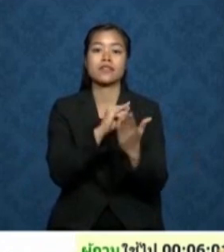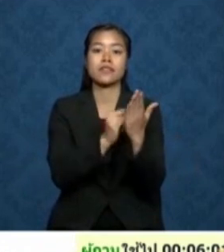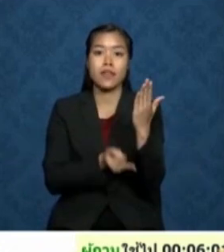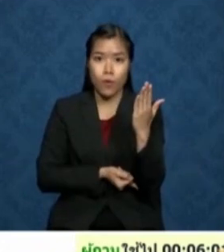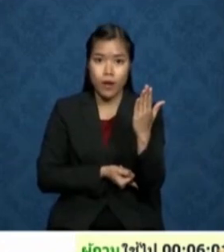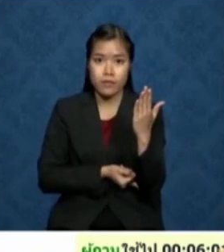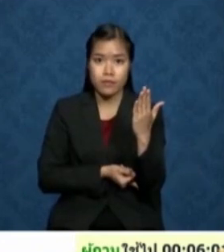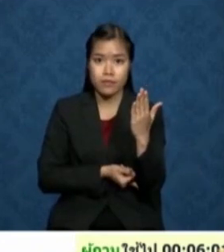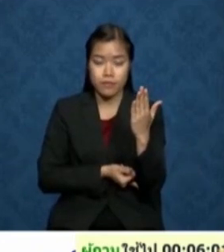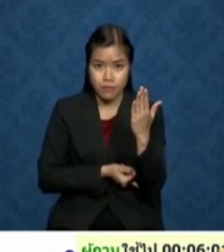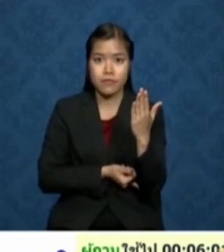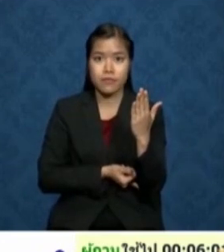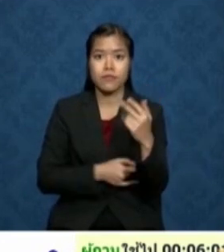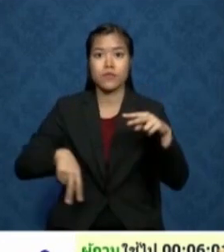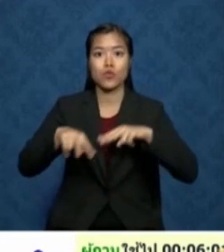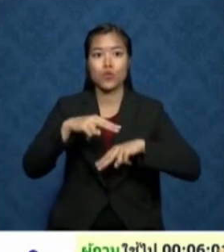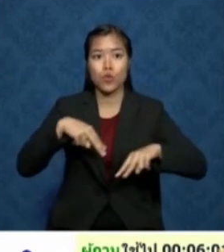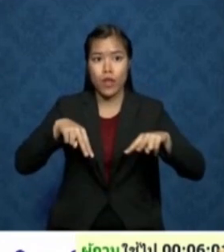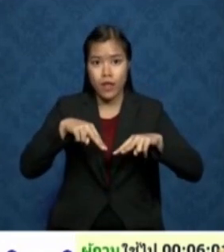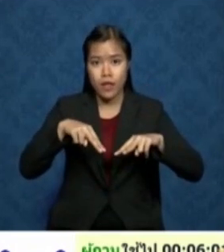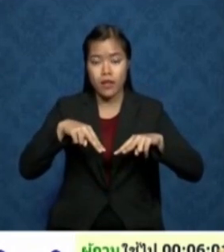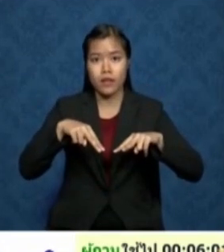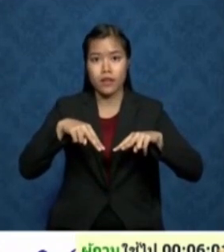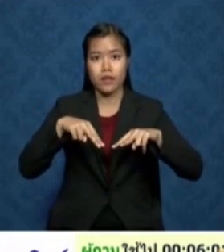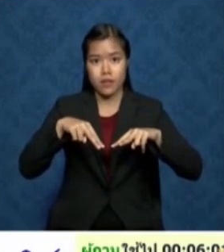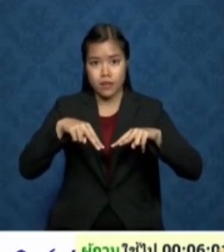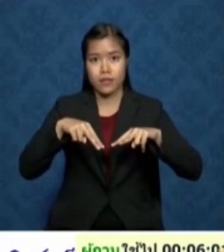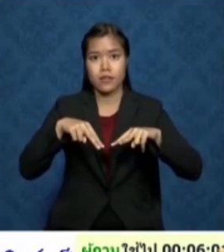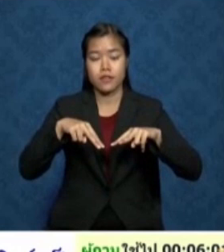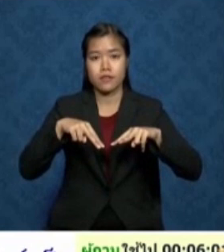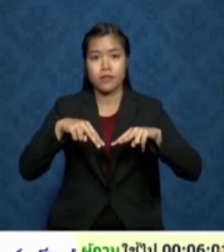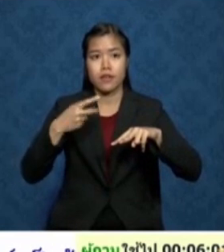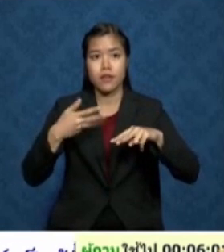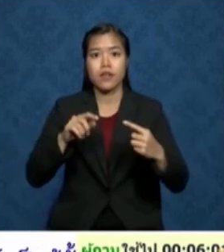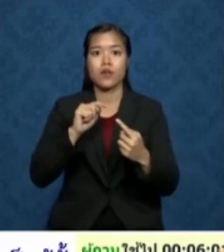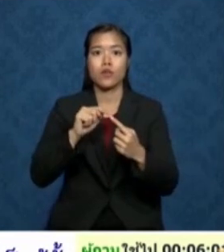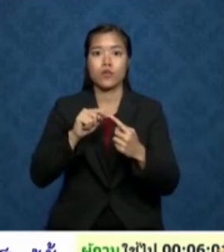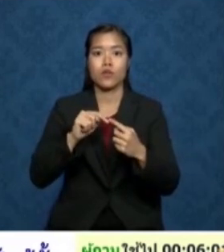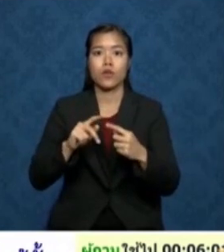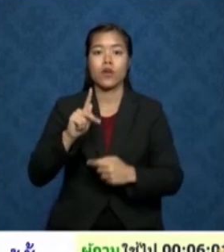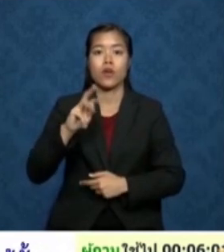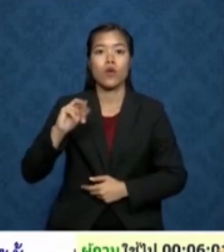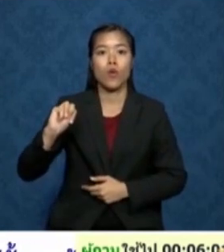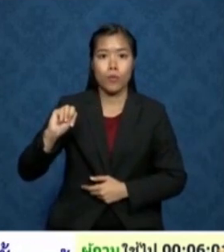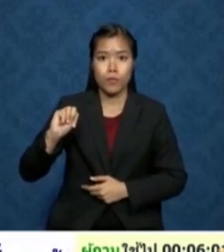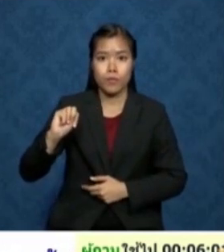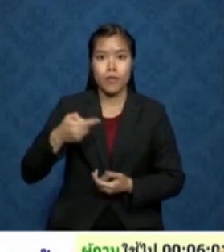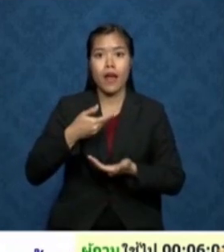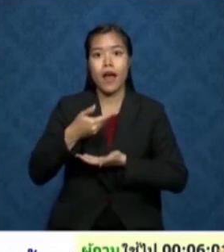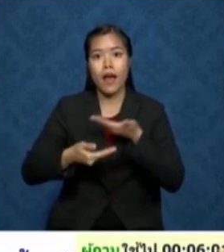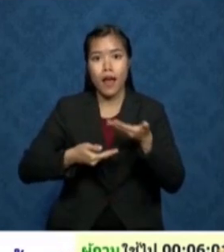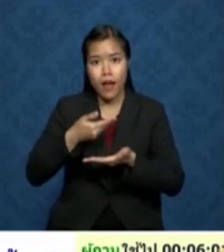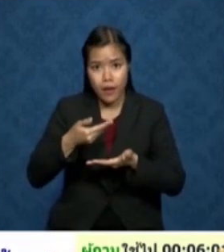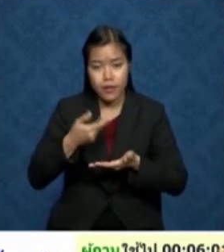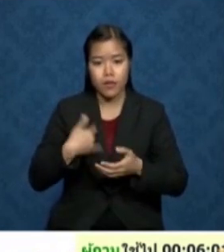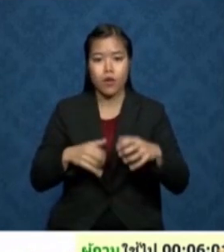ี่จะต้องผ่ Host-นการดูแลพื้นที่ต่ๆ เหร limitationsแล้็โยส่นการของงานฐ inซึ่ดูแลร